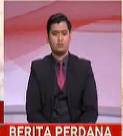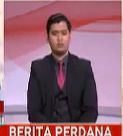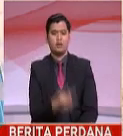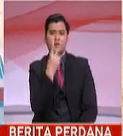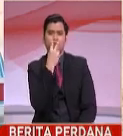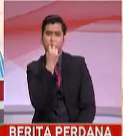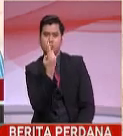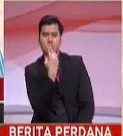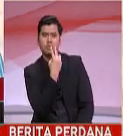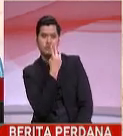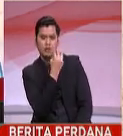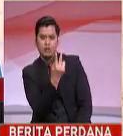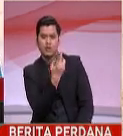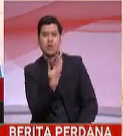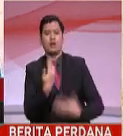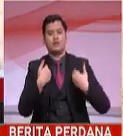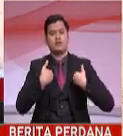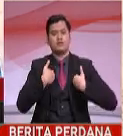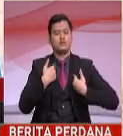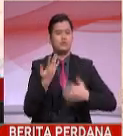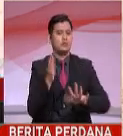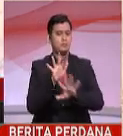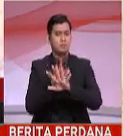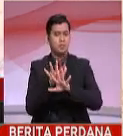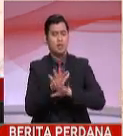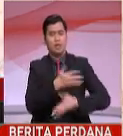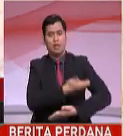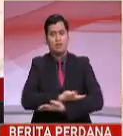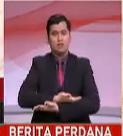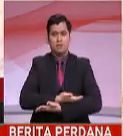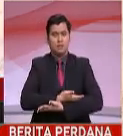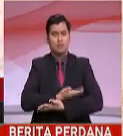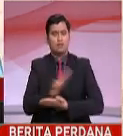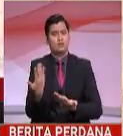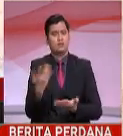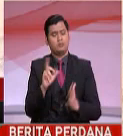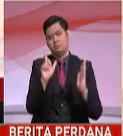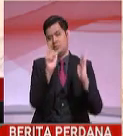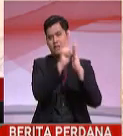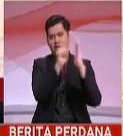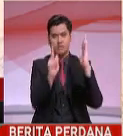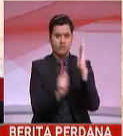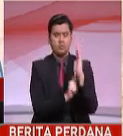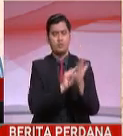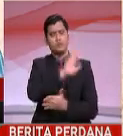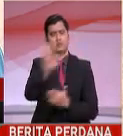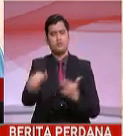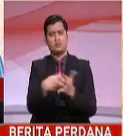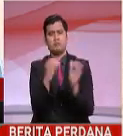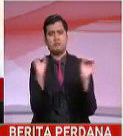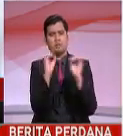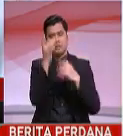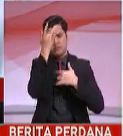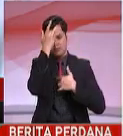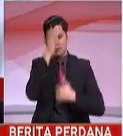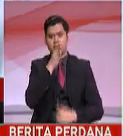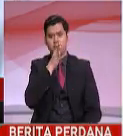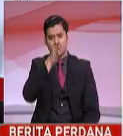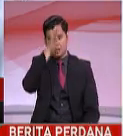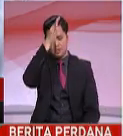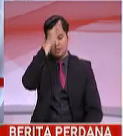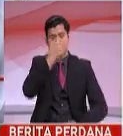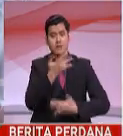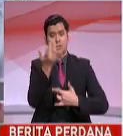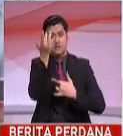tu. Anak cucu menantu semua sekali lombok ini. Tak ada sakit. Mak bapak sakit. Saya bekerja